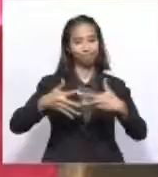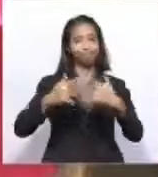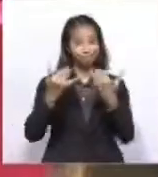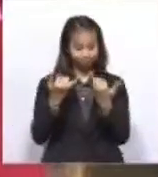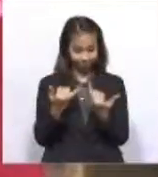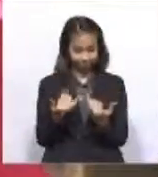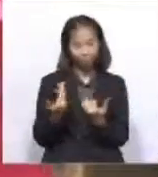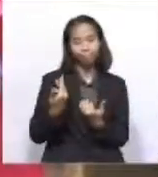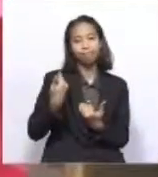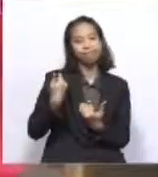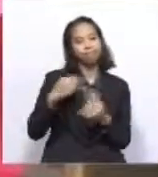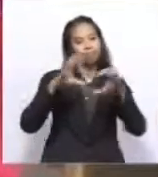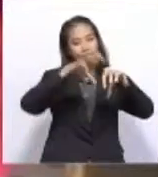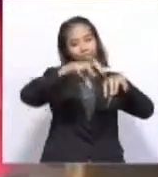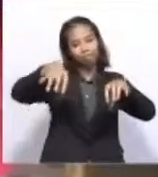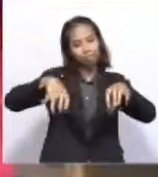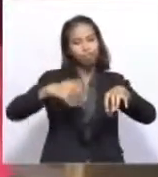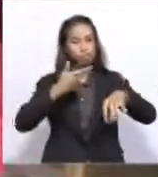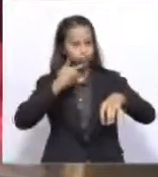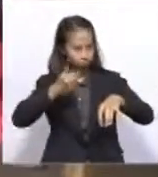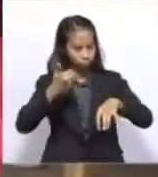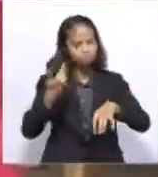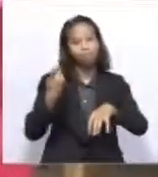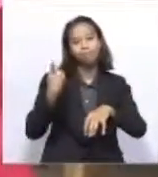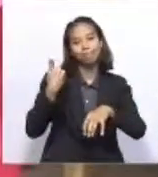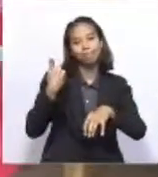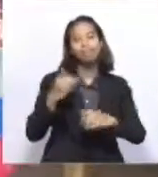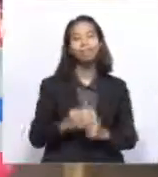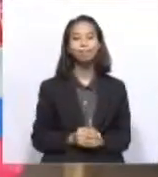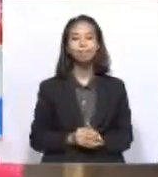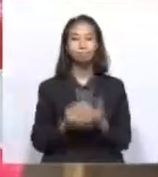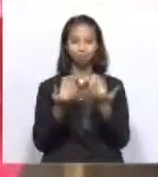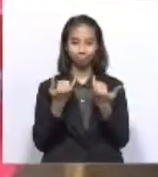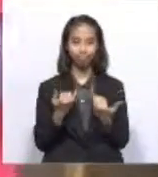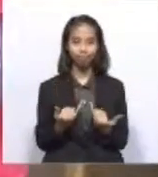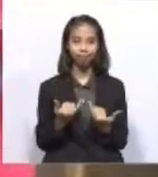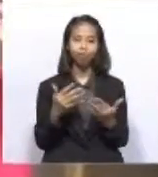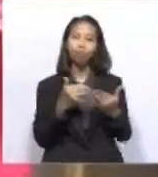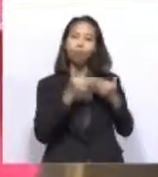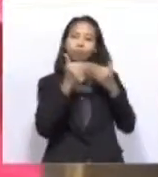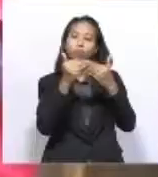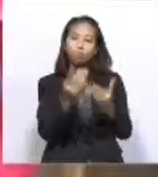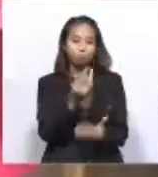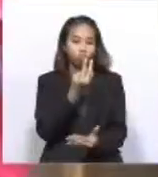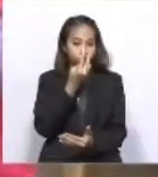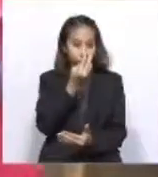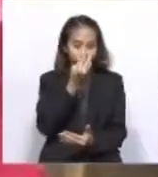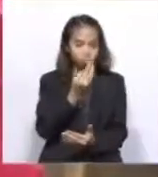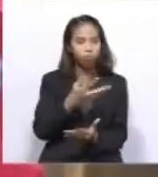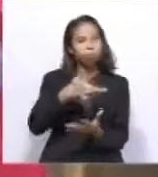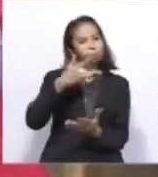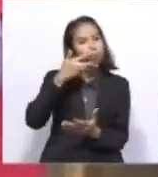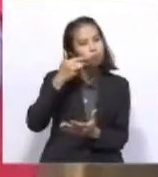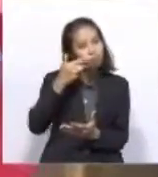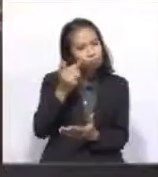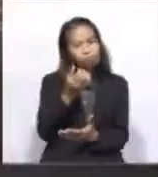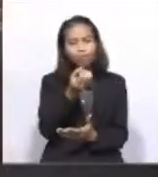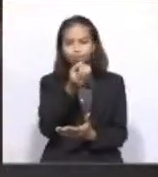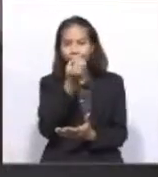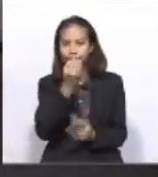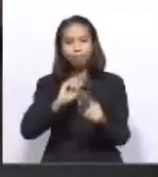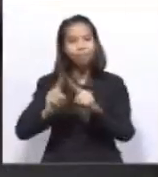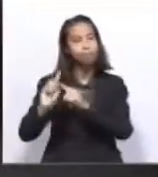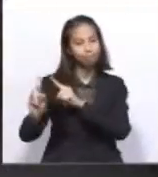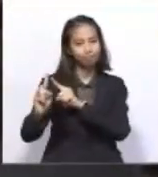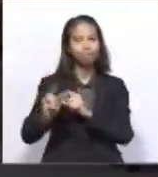ที่นี่ค่ะมีของอร่อยอร่อยรอคุณผู้ชมเพียบเลยละค่ะแต่วันนี้นะคะเราจะพาไปดูทั้งของหวานของคาวกันเลย